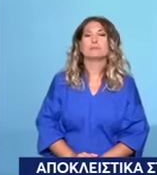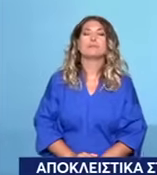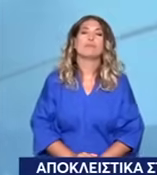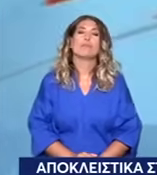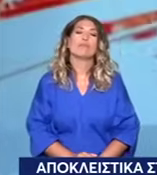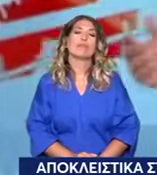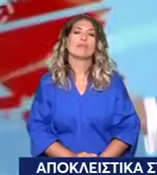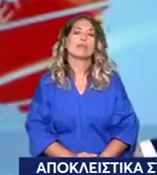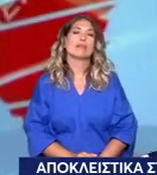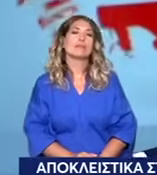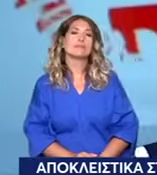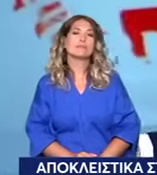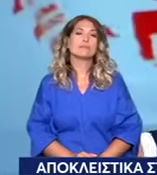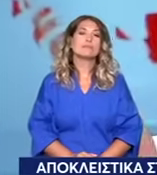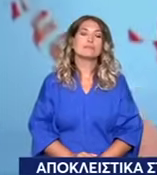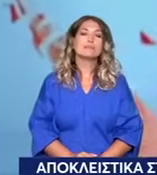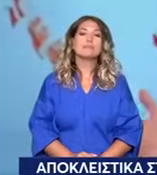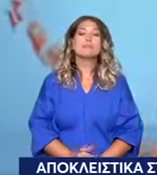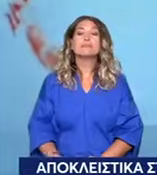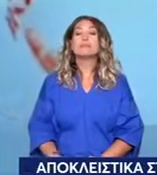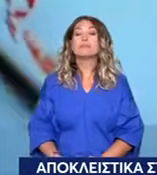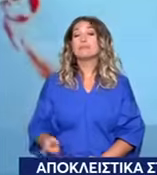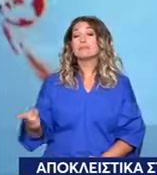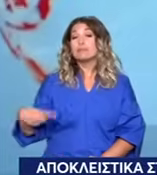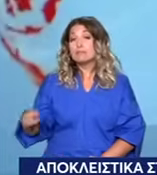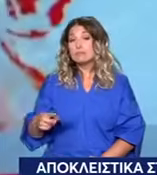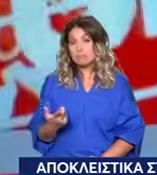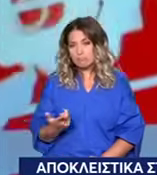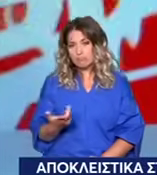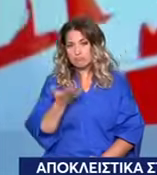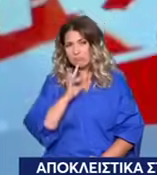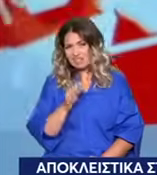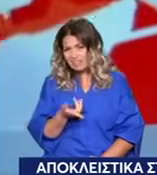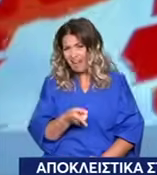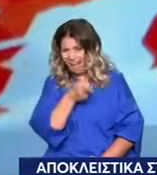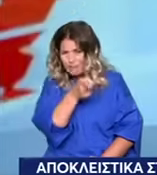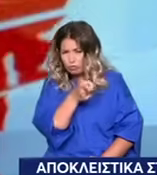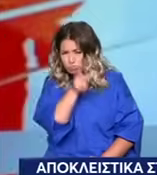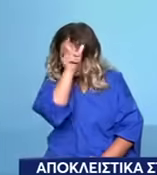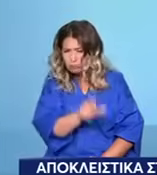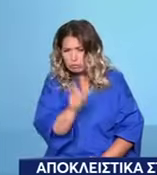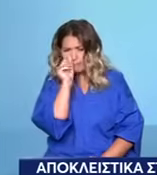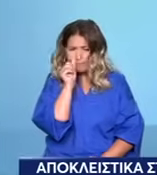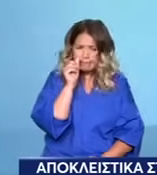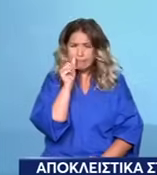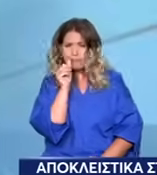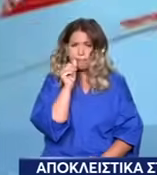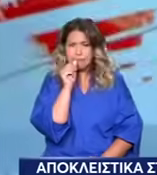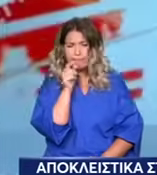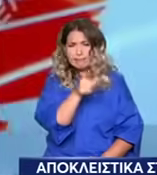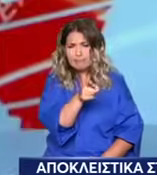ιστορία. Γιατί καταγγέλει το περιβάλλον της κυρίας Πολυζωγοπούλου ότι ο άνθρωπος αυτός εμένα μου